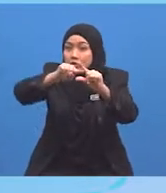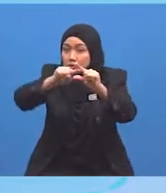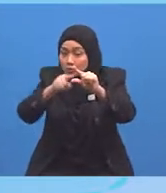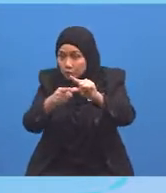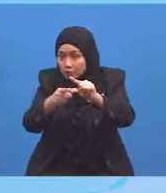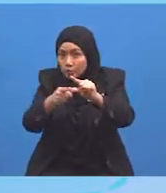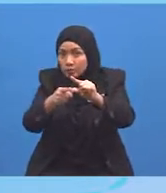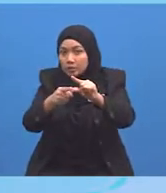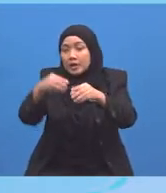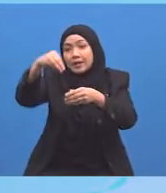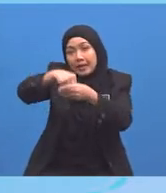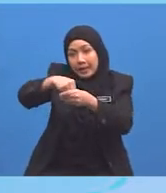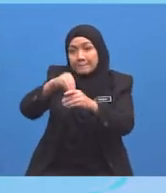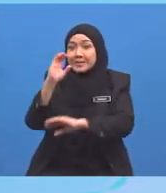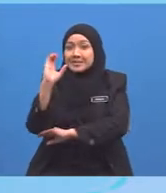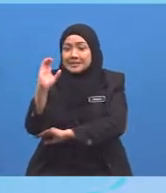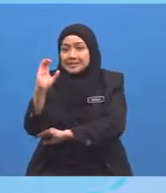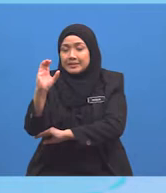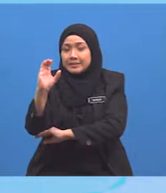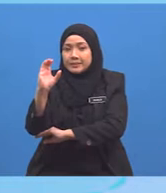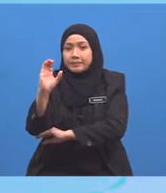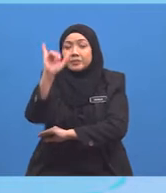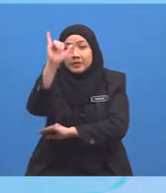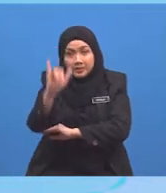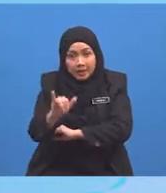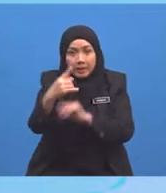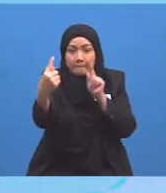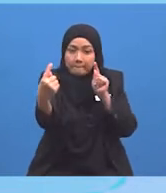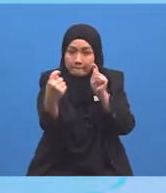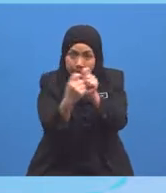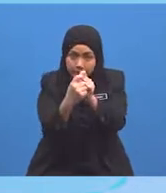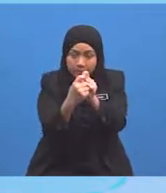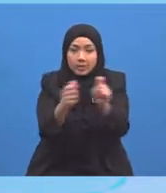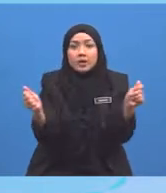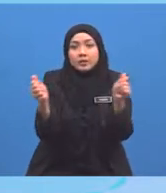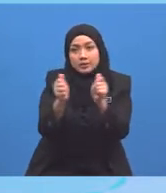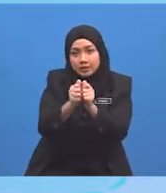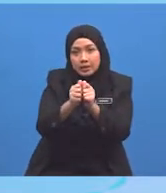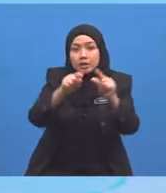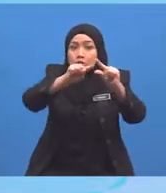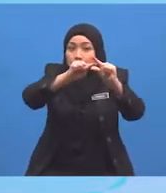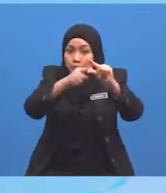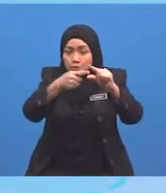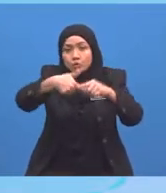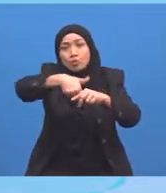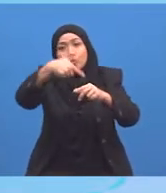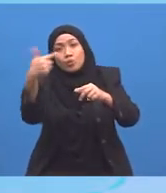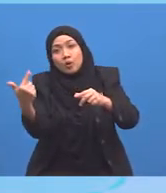sudut pedalaman C yang bertentangan dengan sudut